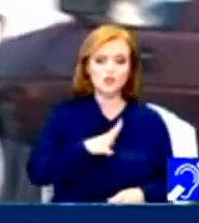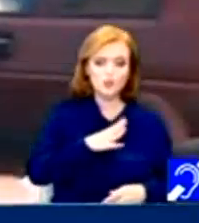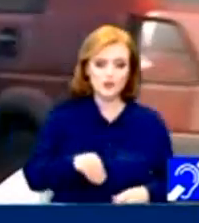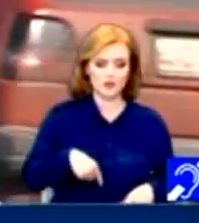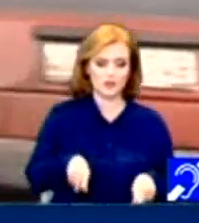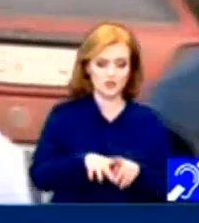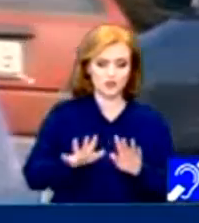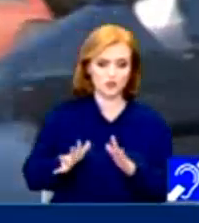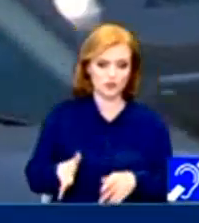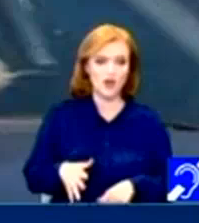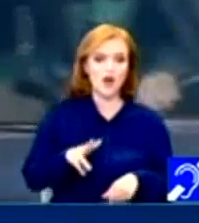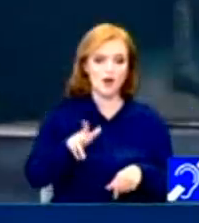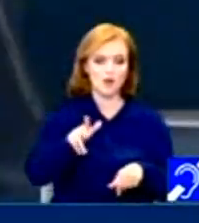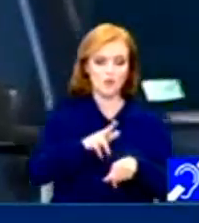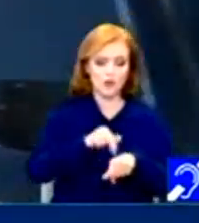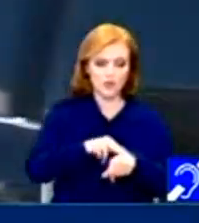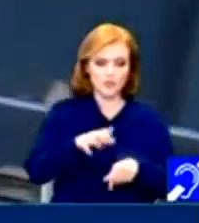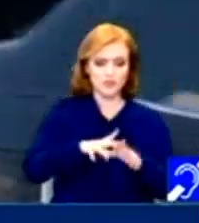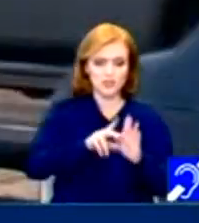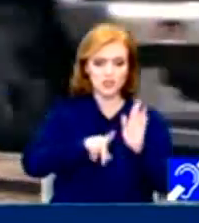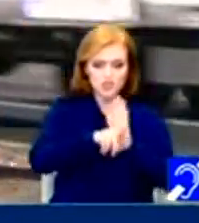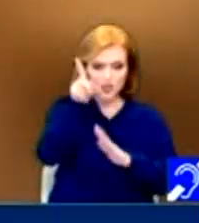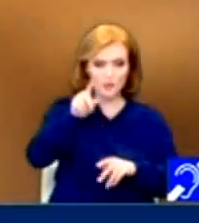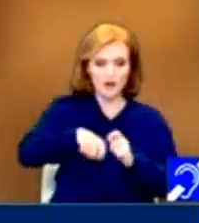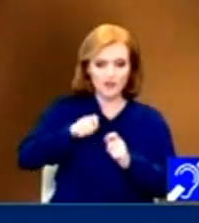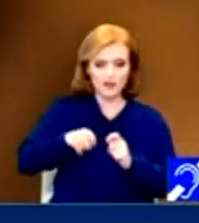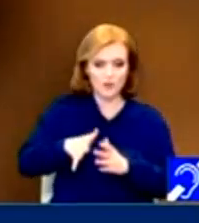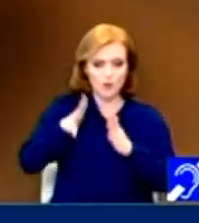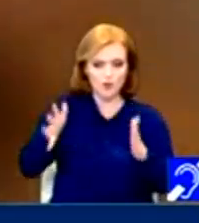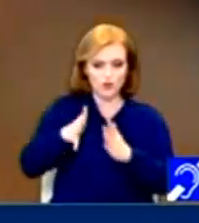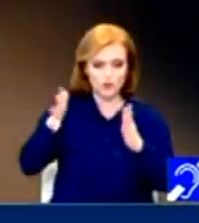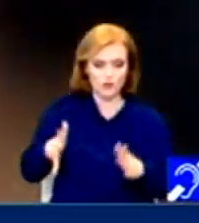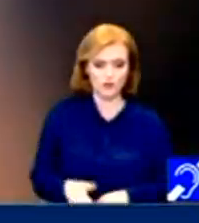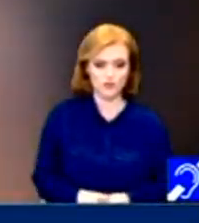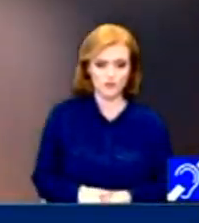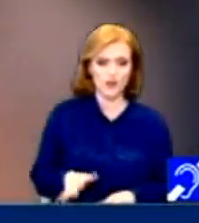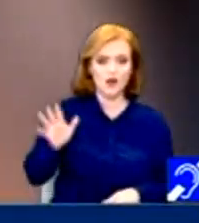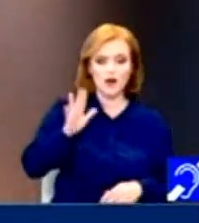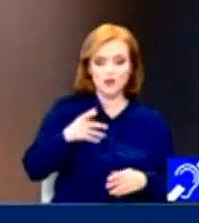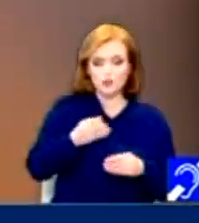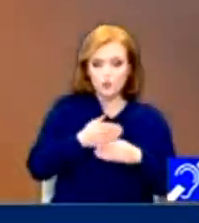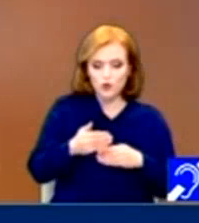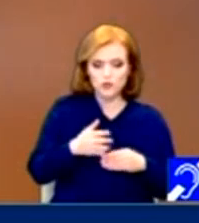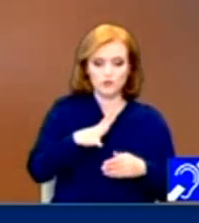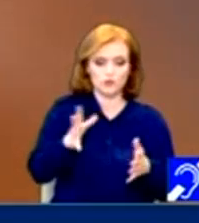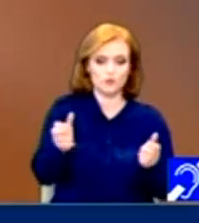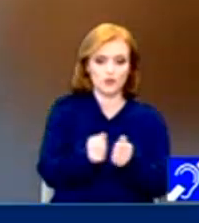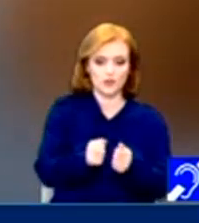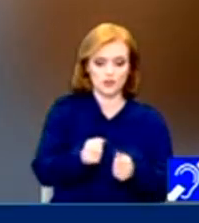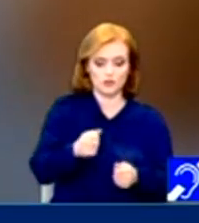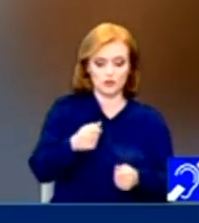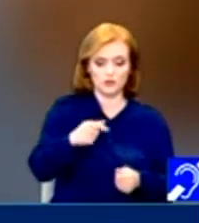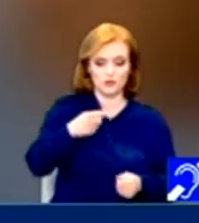anunțat că vor face mai multe razii în trafic. Nu a durat mult până când un șofer a fost prins la volan în stare de ebrietate.